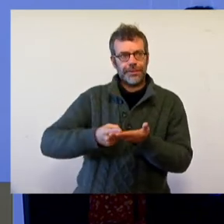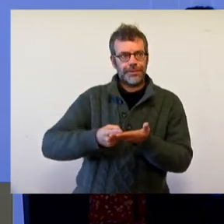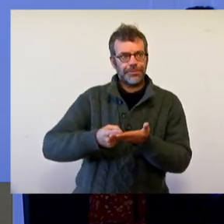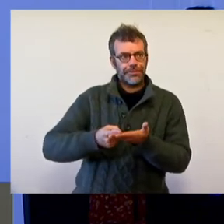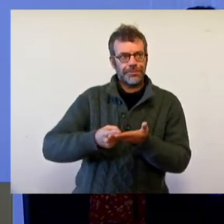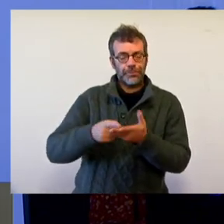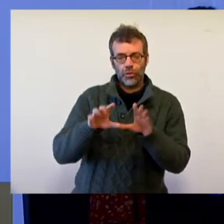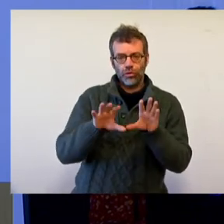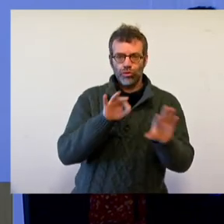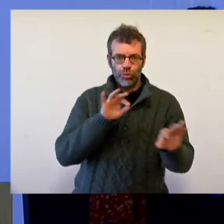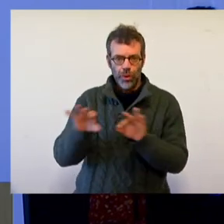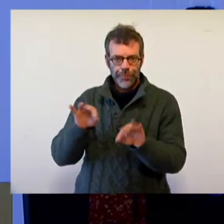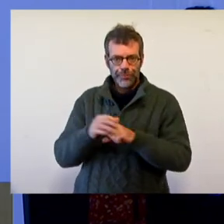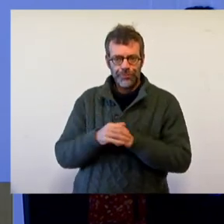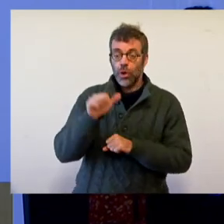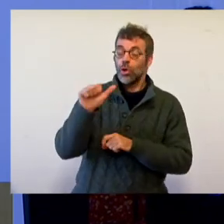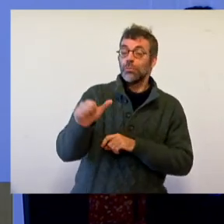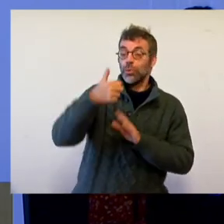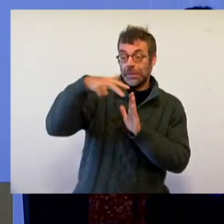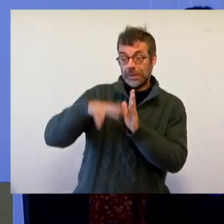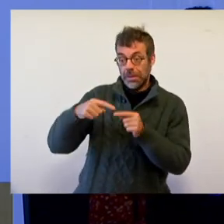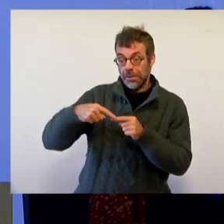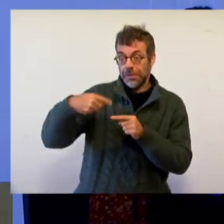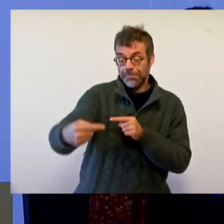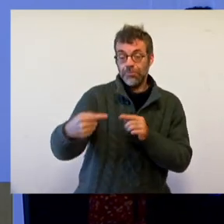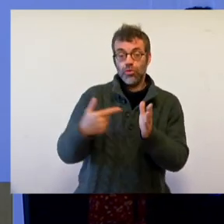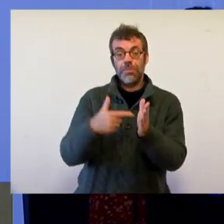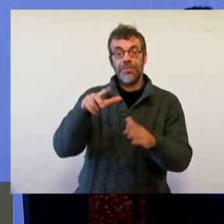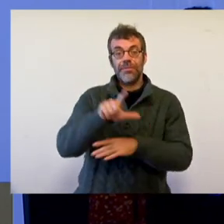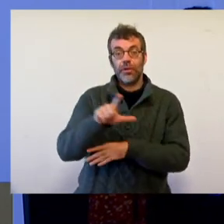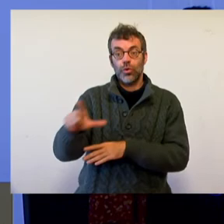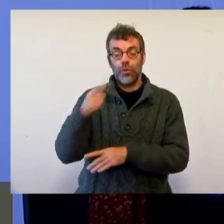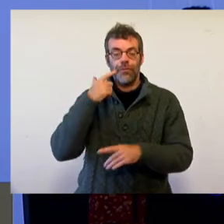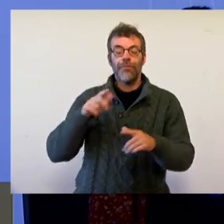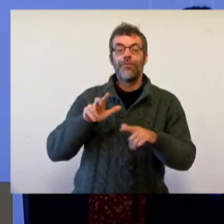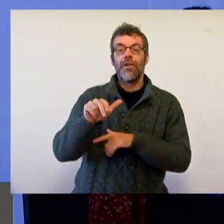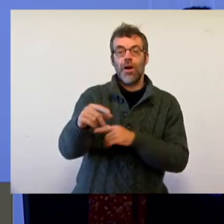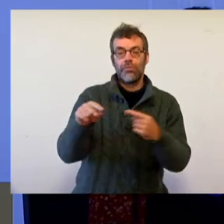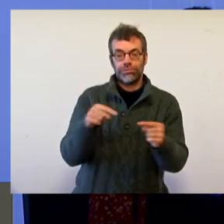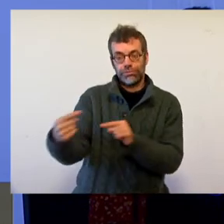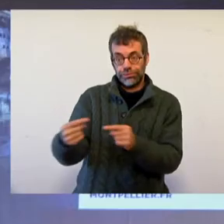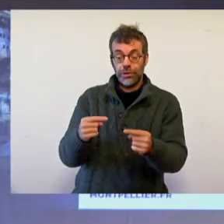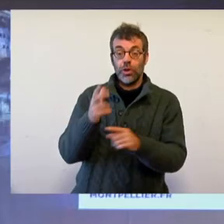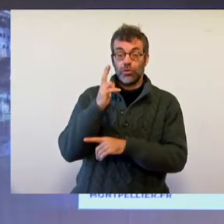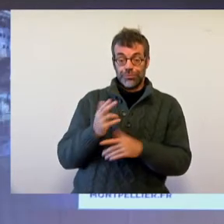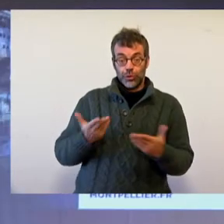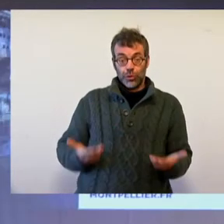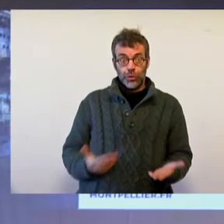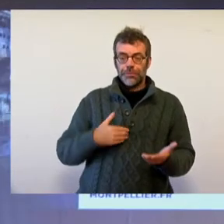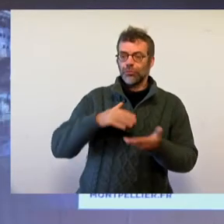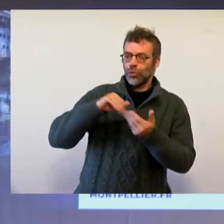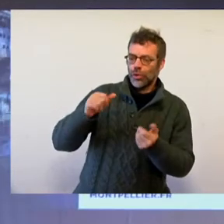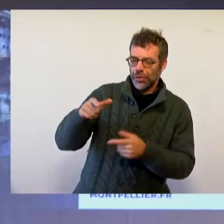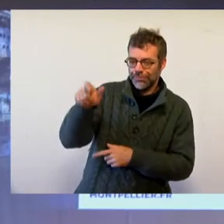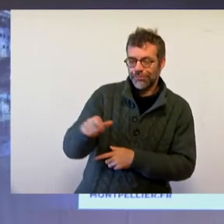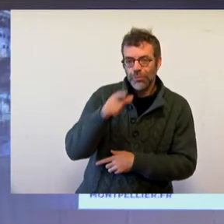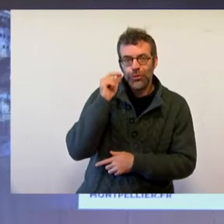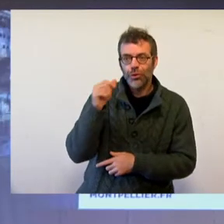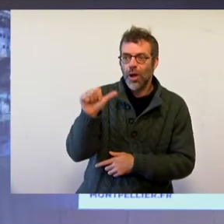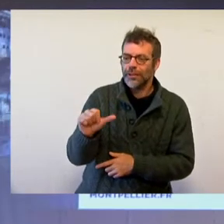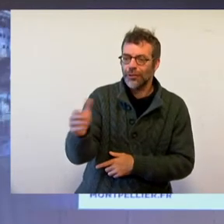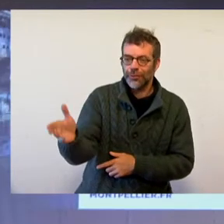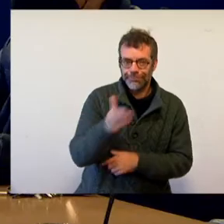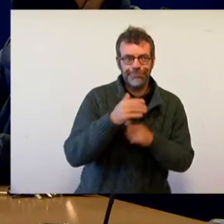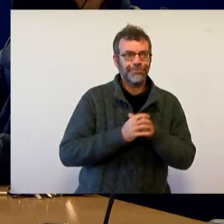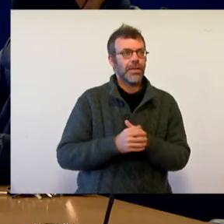que nous adopterons le budget de la ville de Montpellier en 2022. Monsieur Aslanian. Merci, monsieur le maire. Comme vous le venez de le signaler,